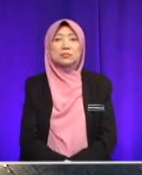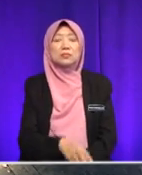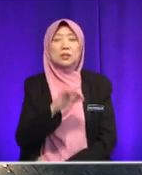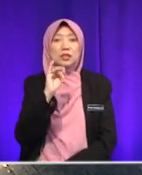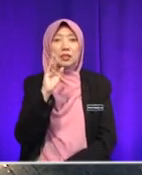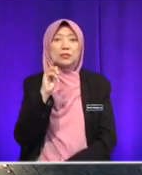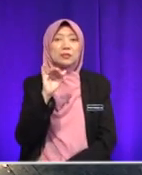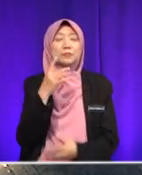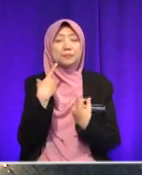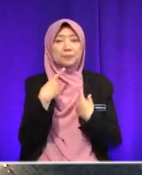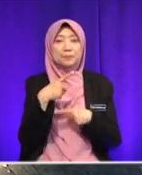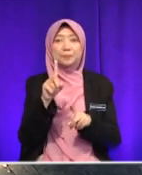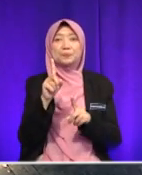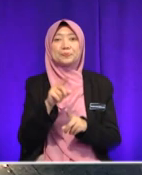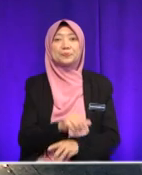silakan.